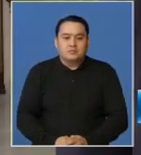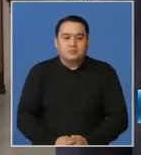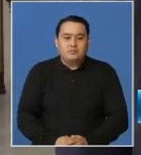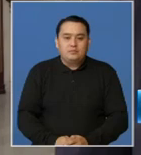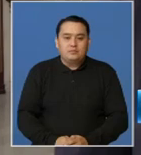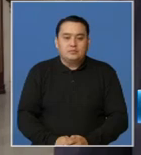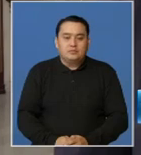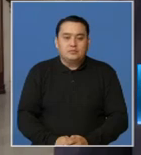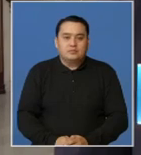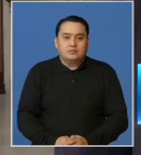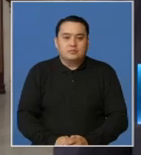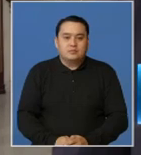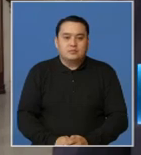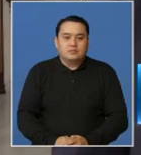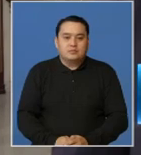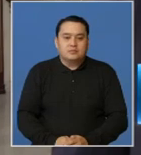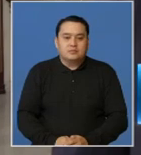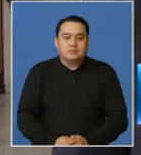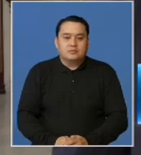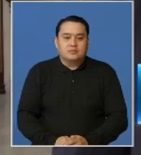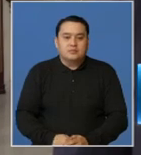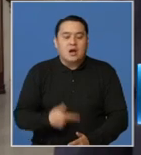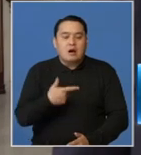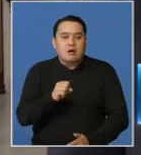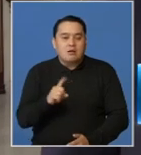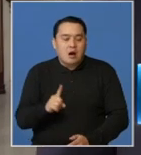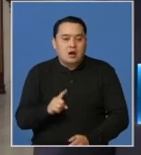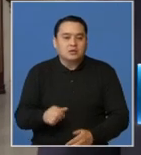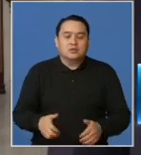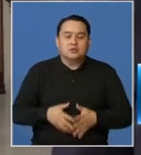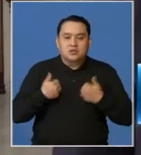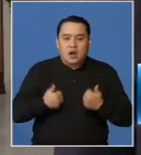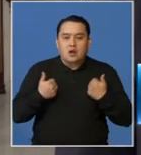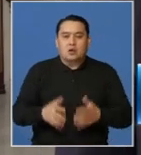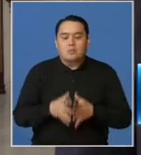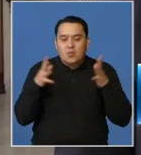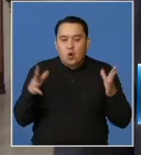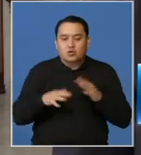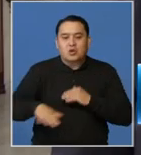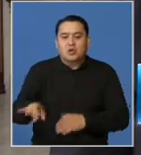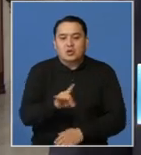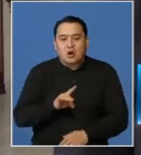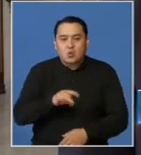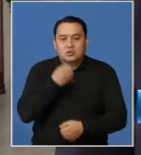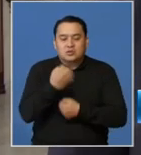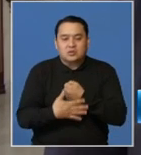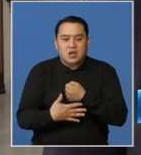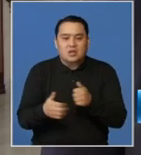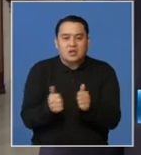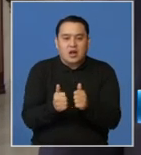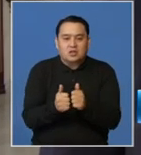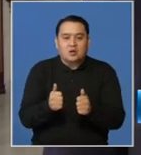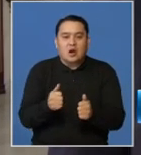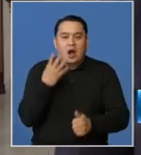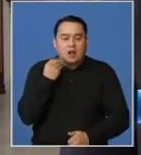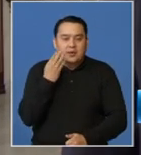Инвесторы приходят, получают, газифицировать, а стремятся большие населенные пункты, районные центры и прилегающие к городу